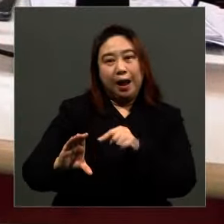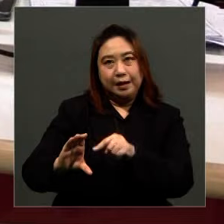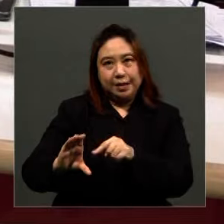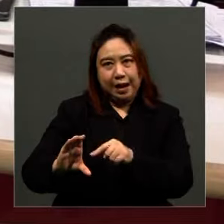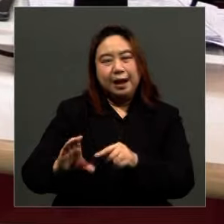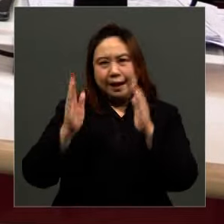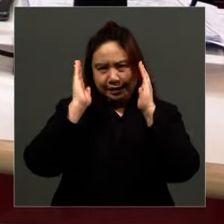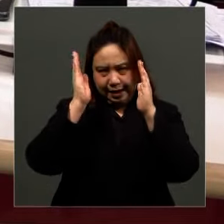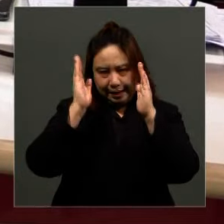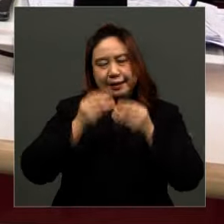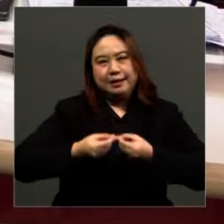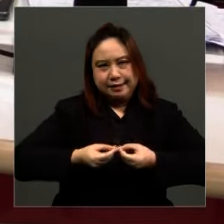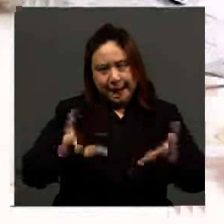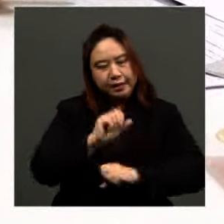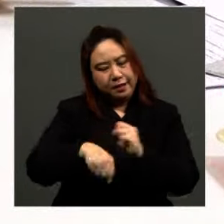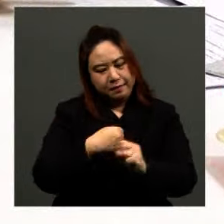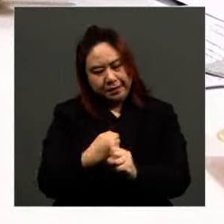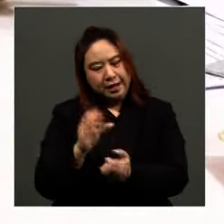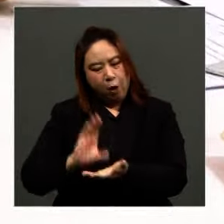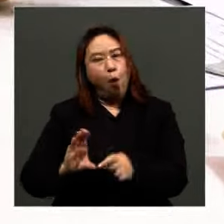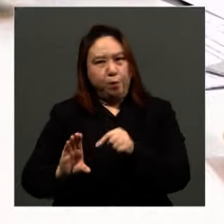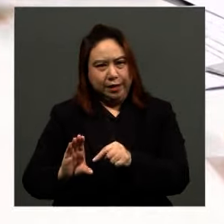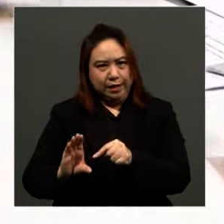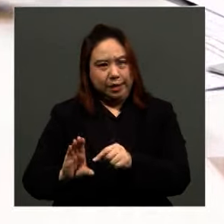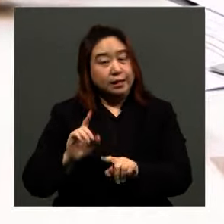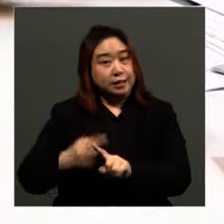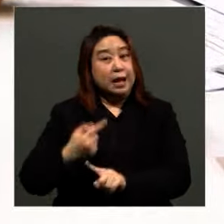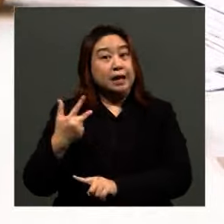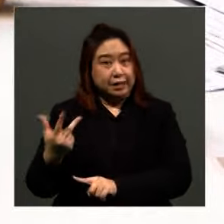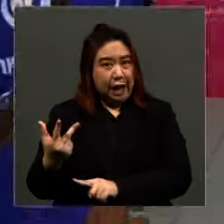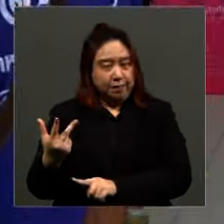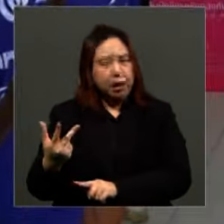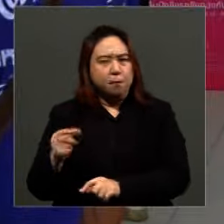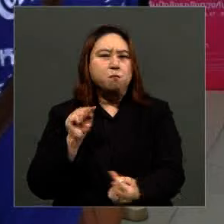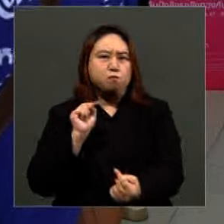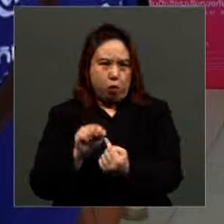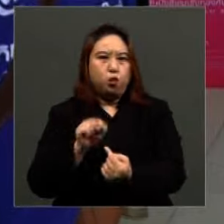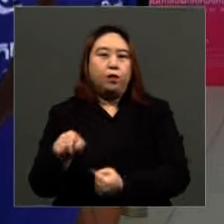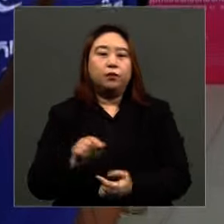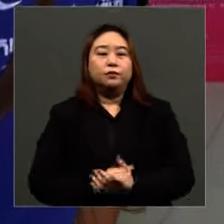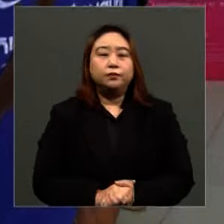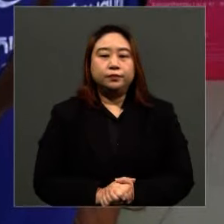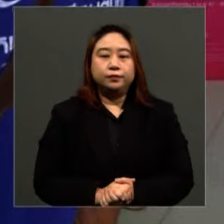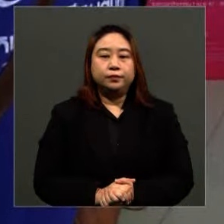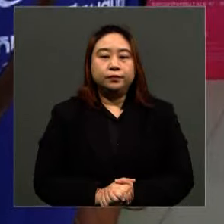ตั้งใจจะให้อยู่ในปีงบประมาณซึ่งเดือนมีนาคมเป็นระยะเวลาที่เหมาะสม